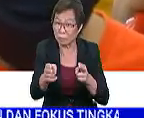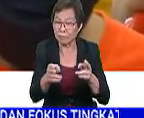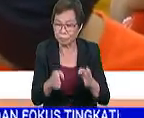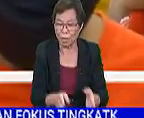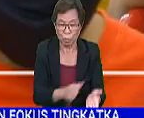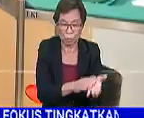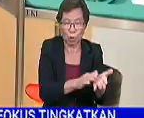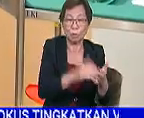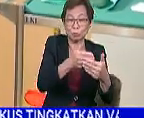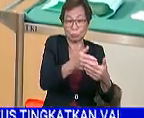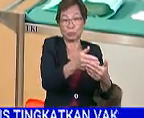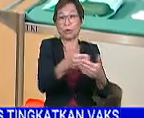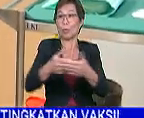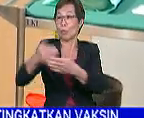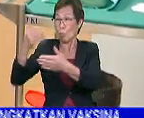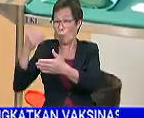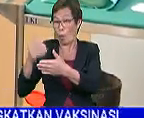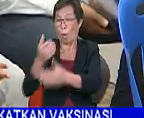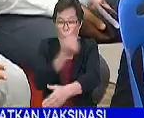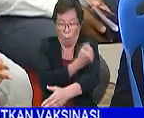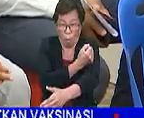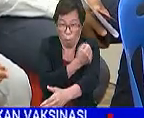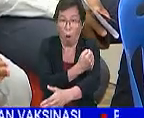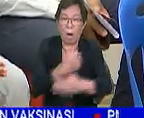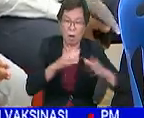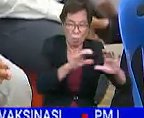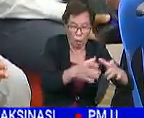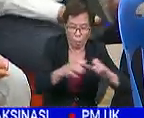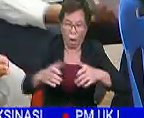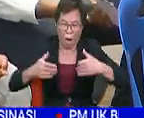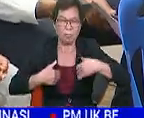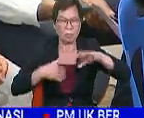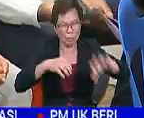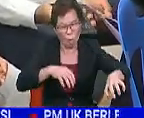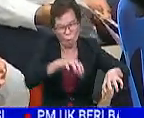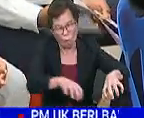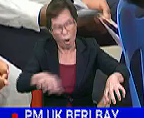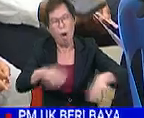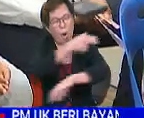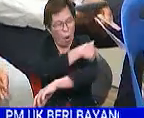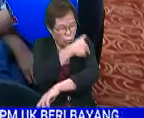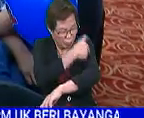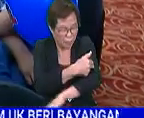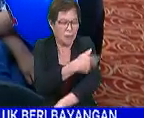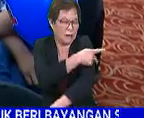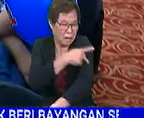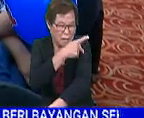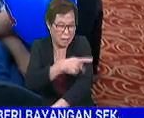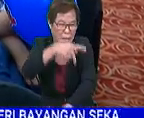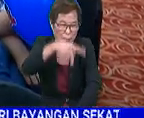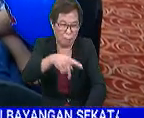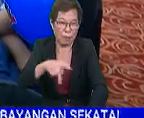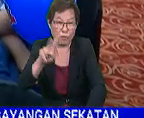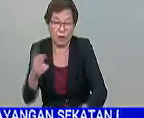sebelum ini proses vaksinasi kepada kelompok terbabit diadakan di beberapa lokasi termasuk Hospital klinik kesihatan ppv